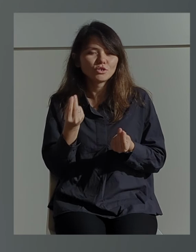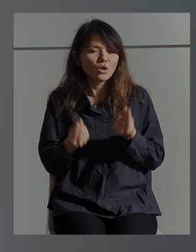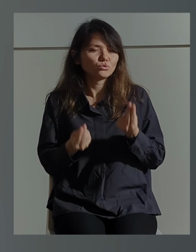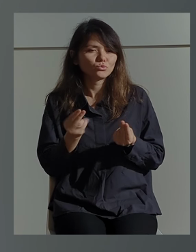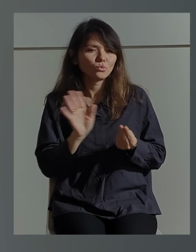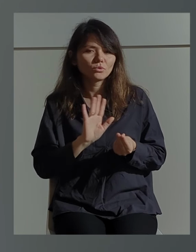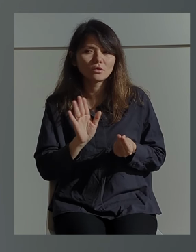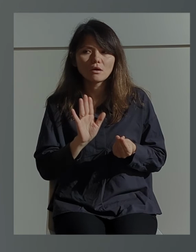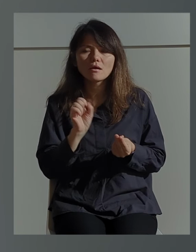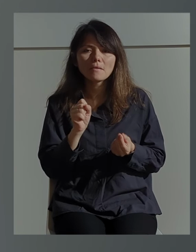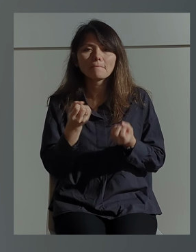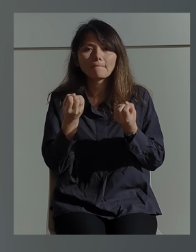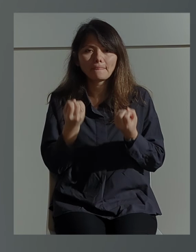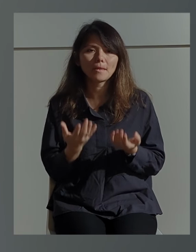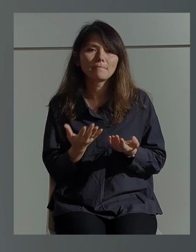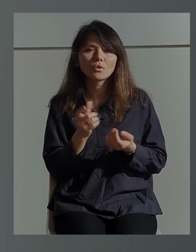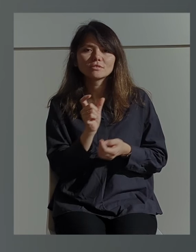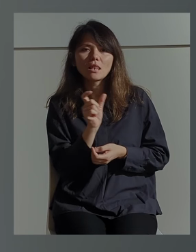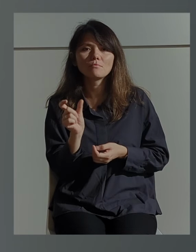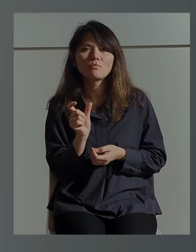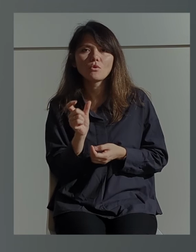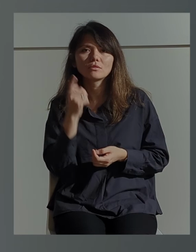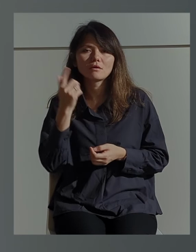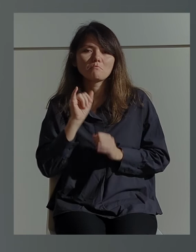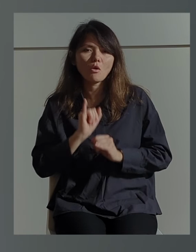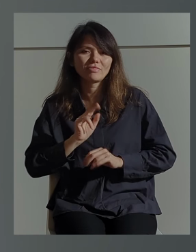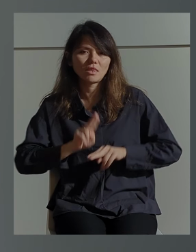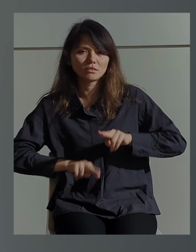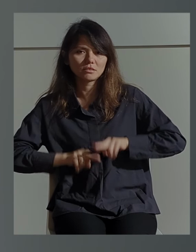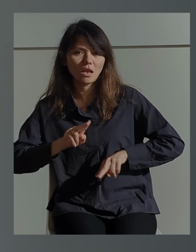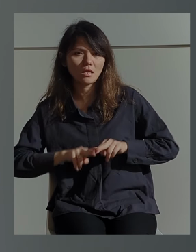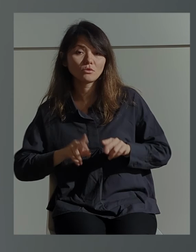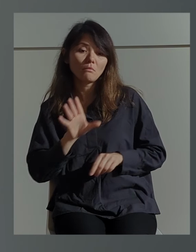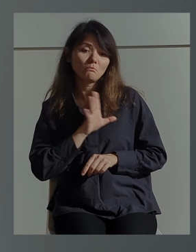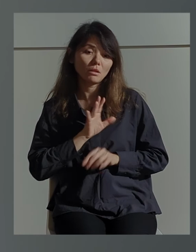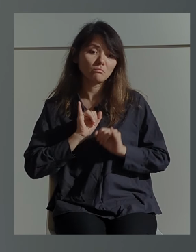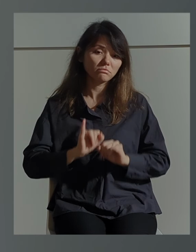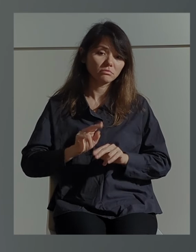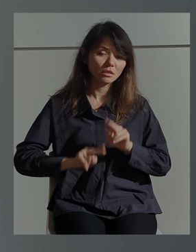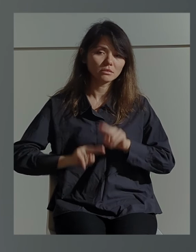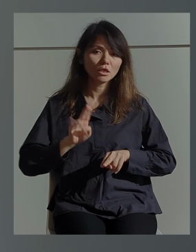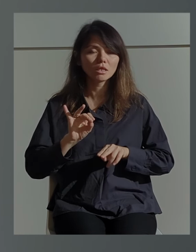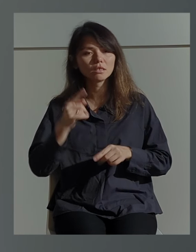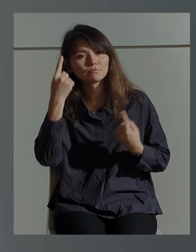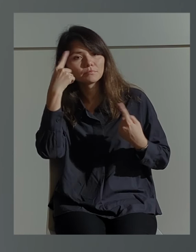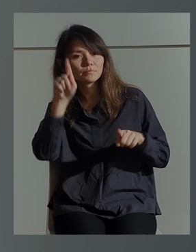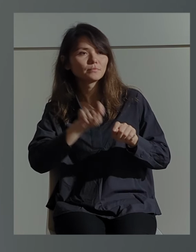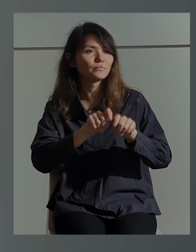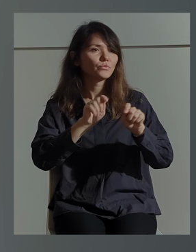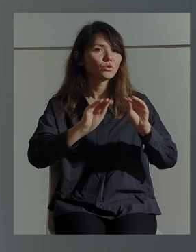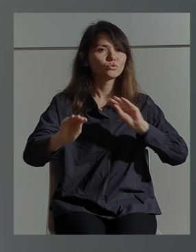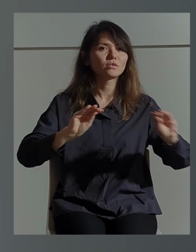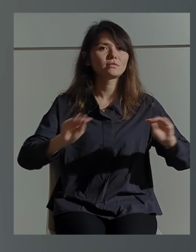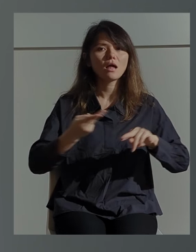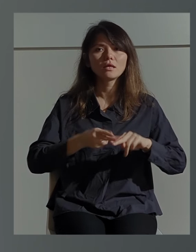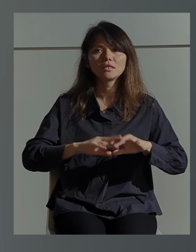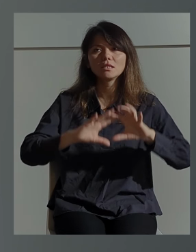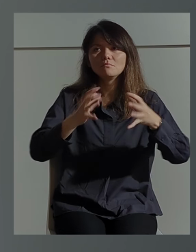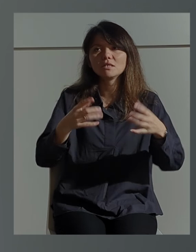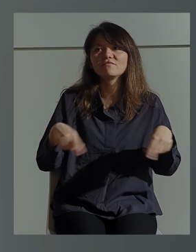вот просто элемент скажем так его дурного настроения вот не в настроени и это мир в том нернст